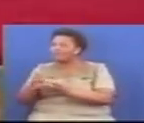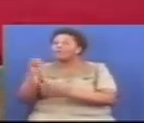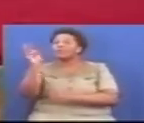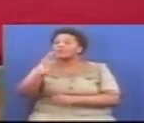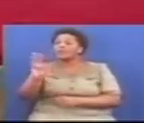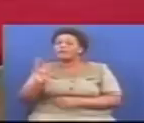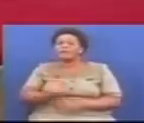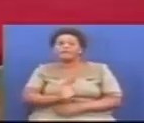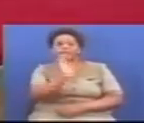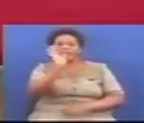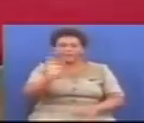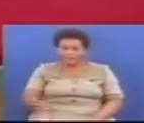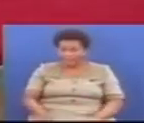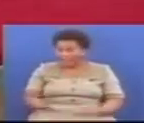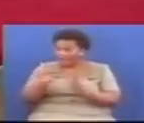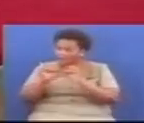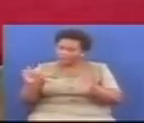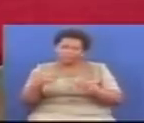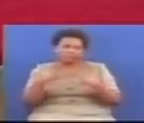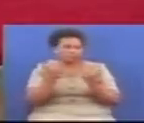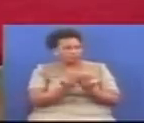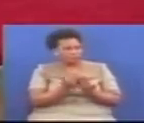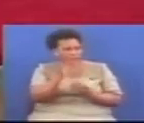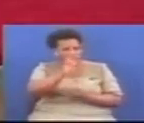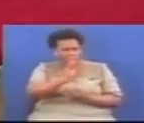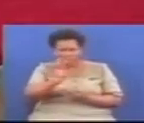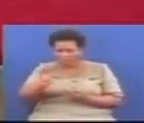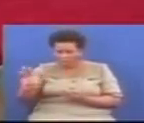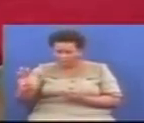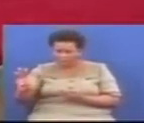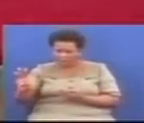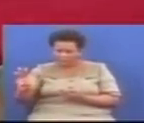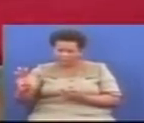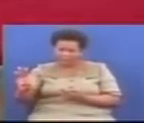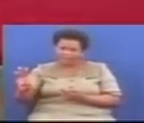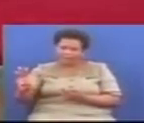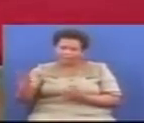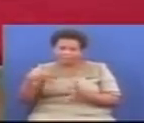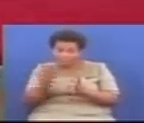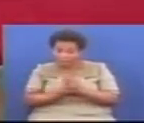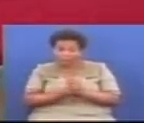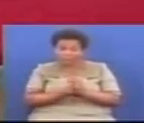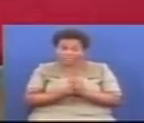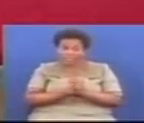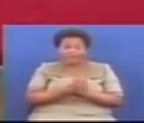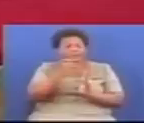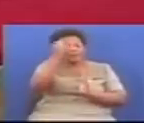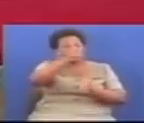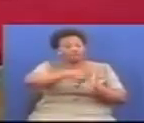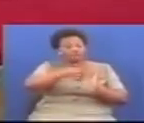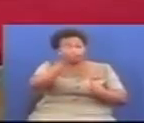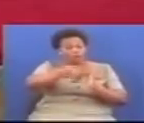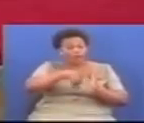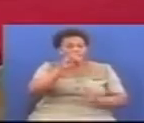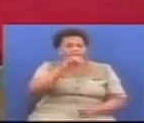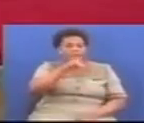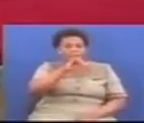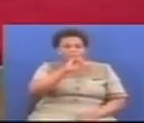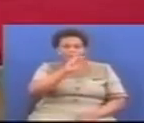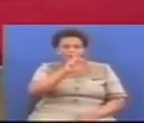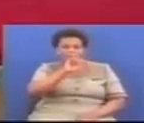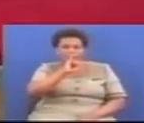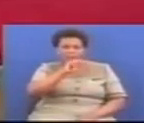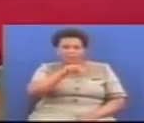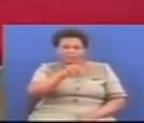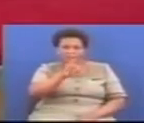Pekera mashauri, serikali inatoa wito kwa halmashauri zote ikiwemo halmashauri ya manispaa ya Mtwara Mikindani kudhamini mchango mkubwa wa viongozi hao na